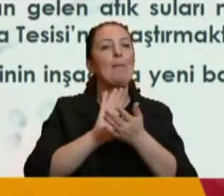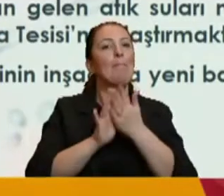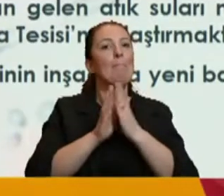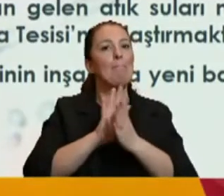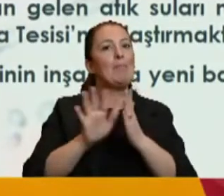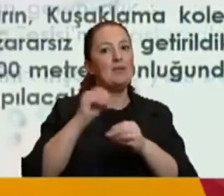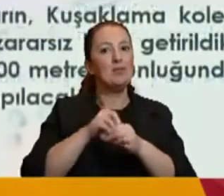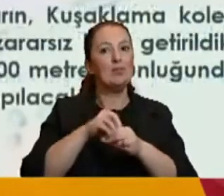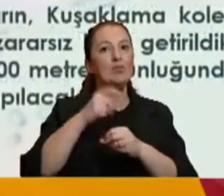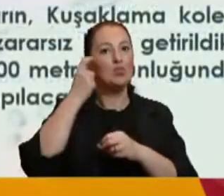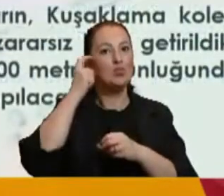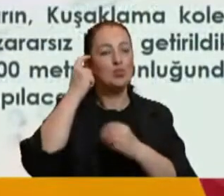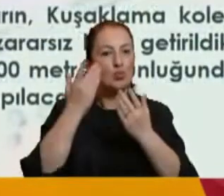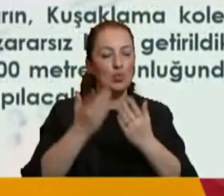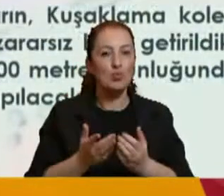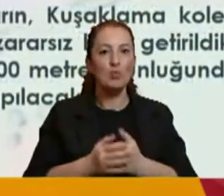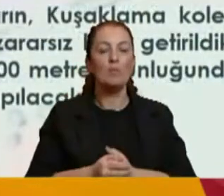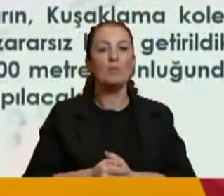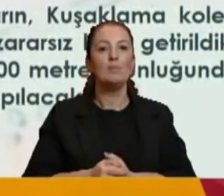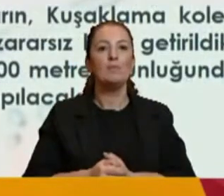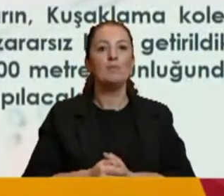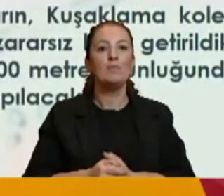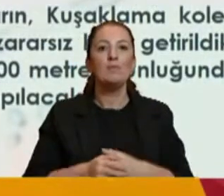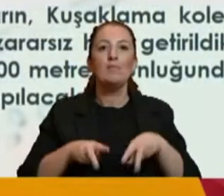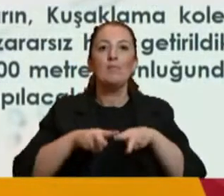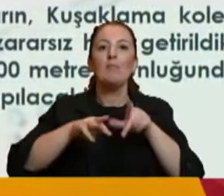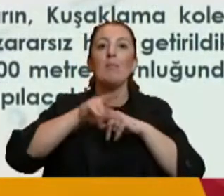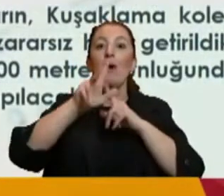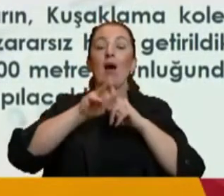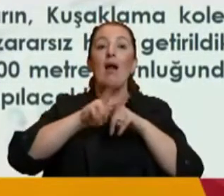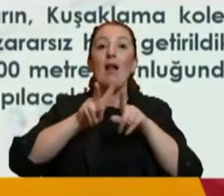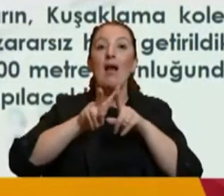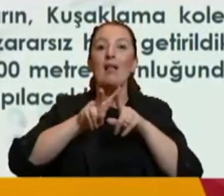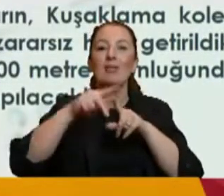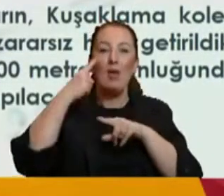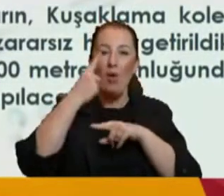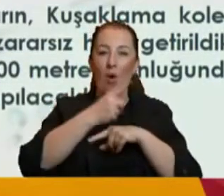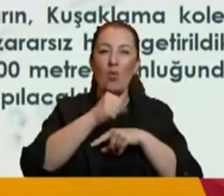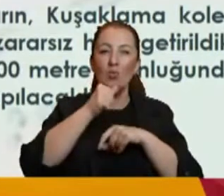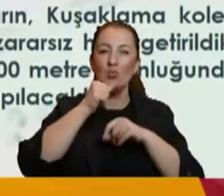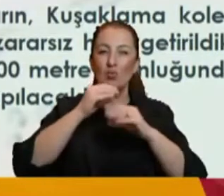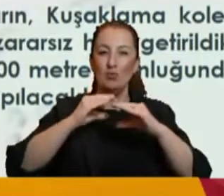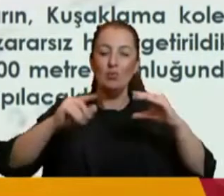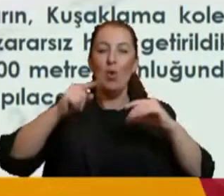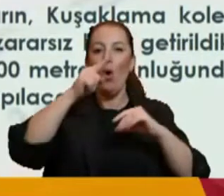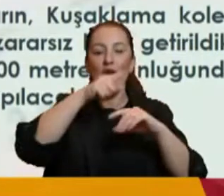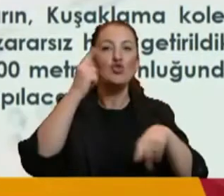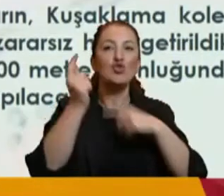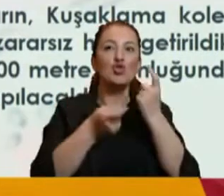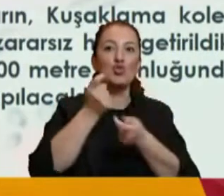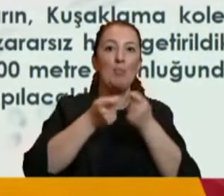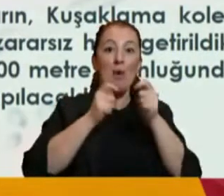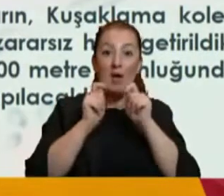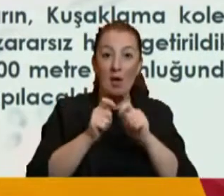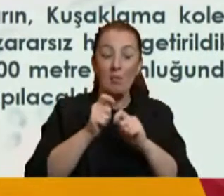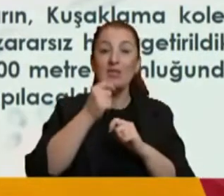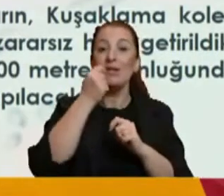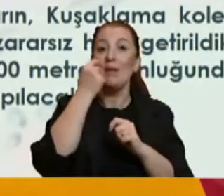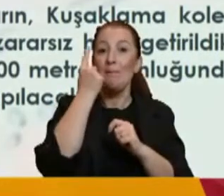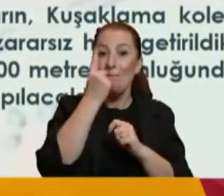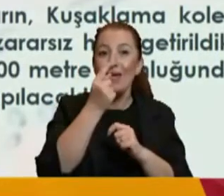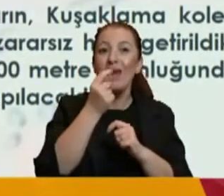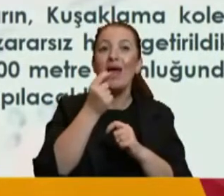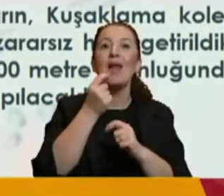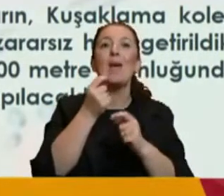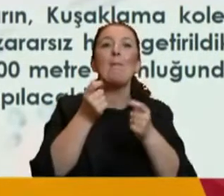hedefliyoruz oy veren havzasında çalışma yapıyoruz ve bir adet Biyolojik